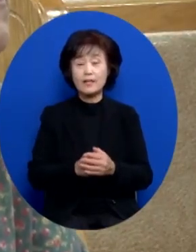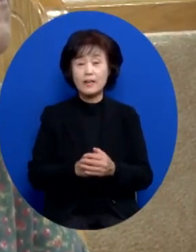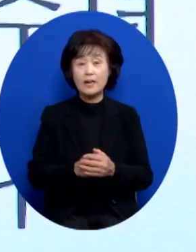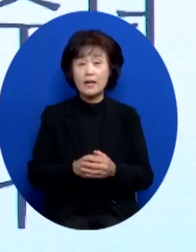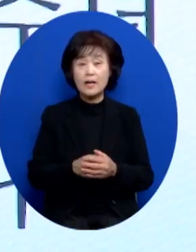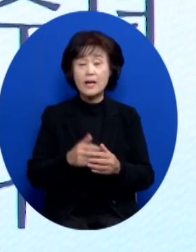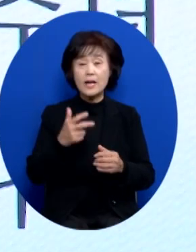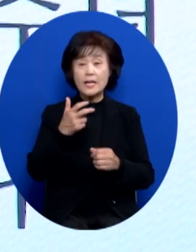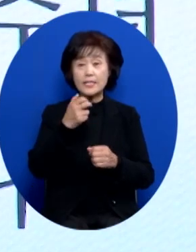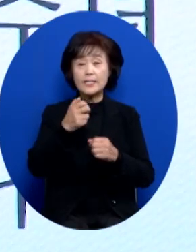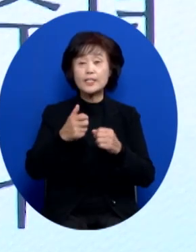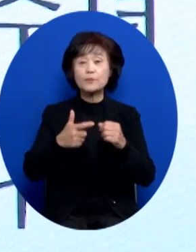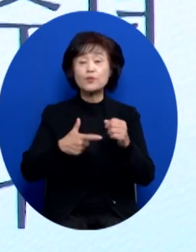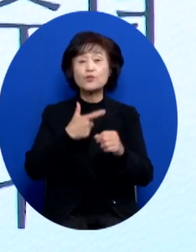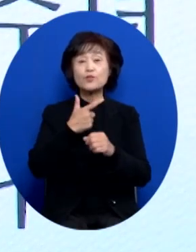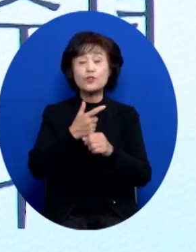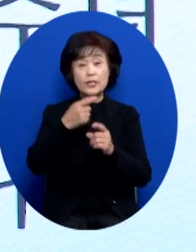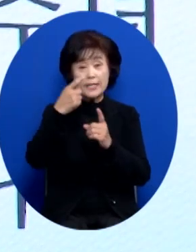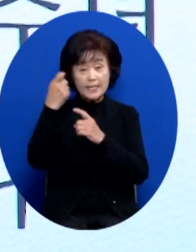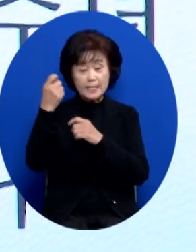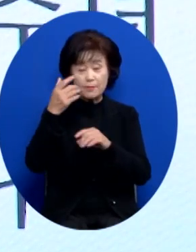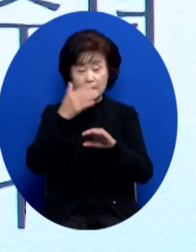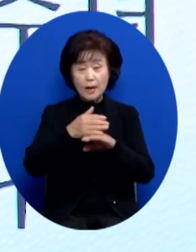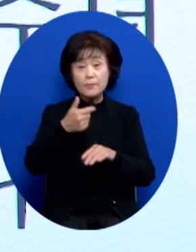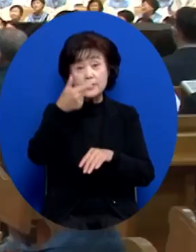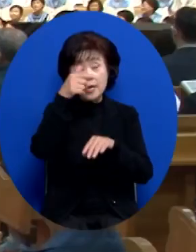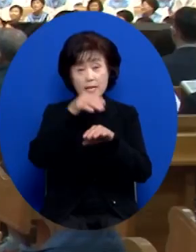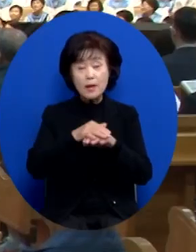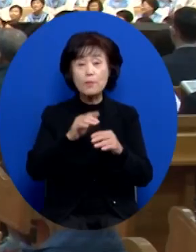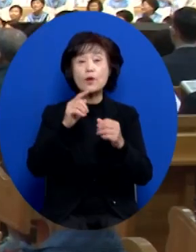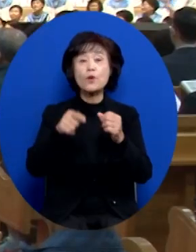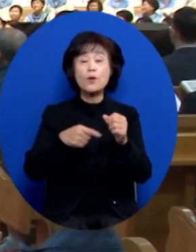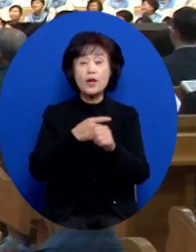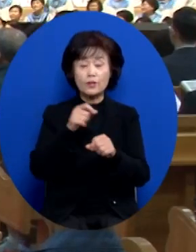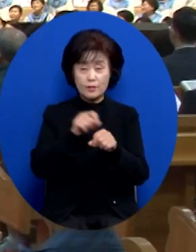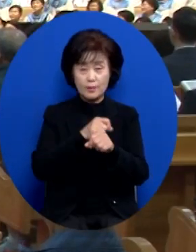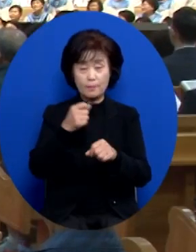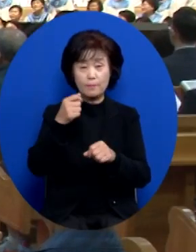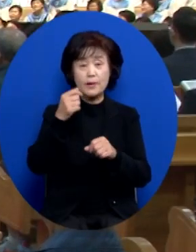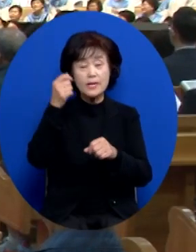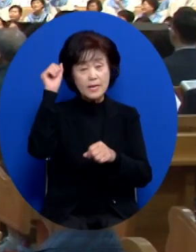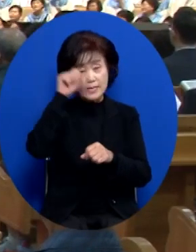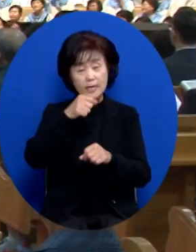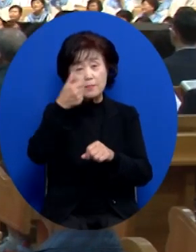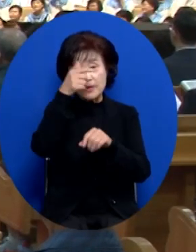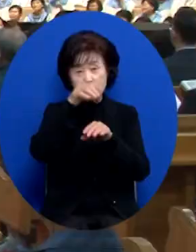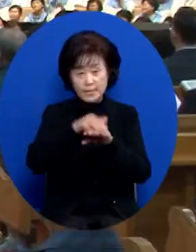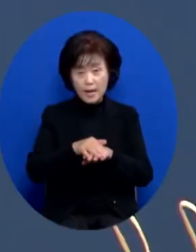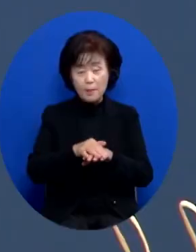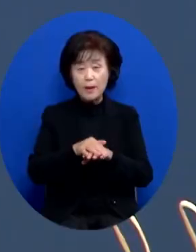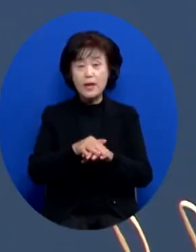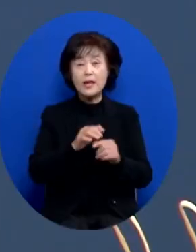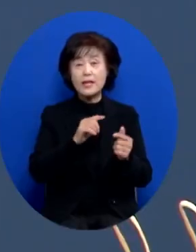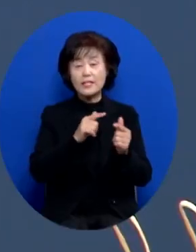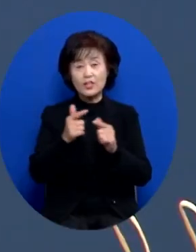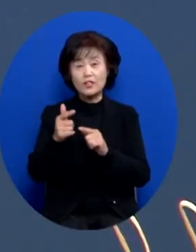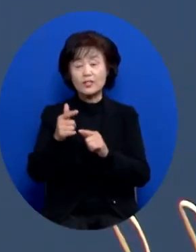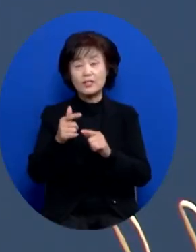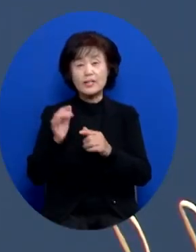창립 76주년을 기념해 감사예배 외에도 특별 새벽기도회와 신앙 부흥 사경회를 이어갈